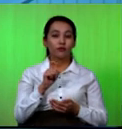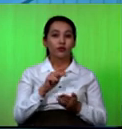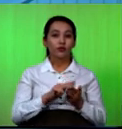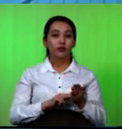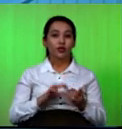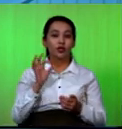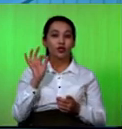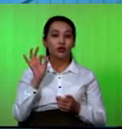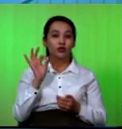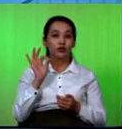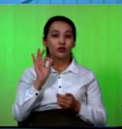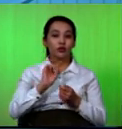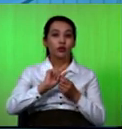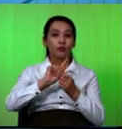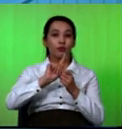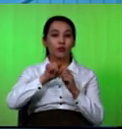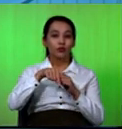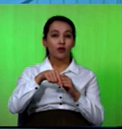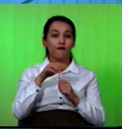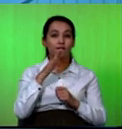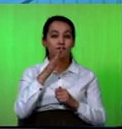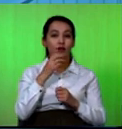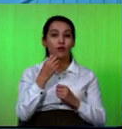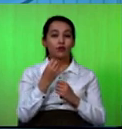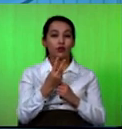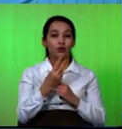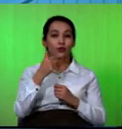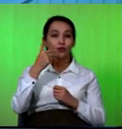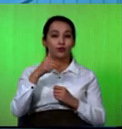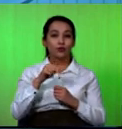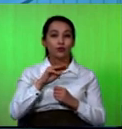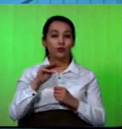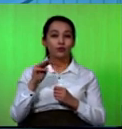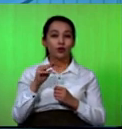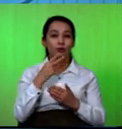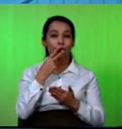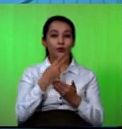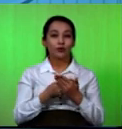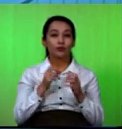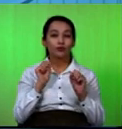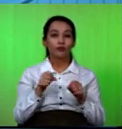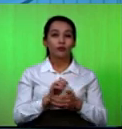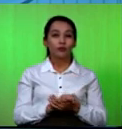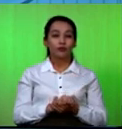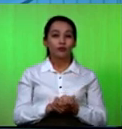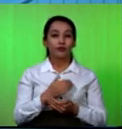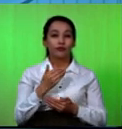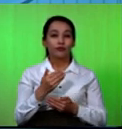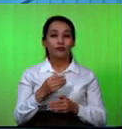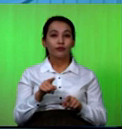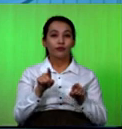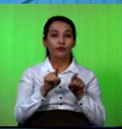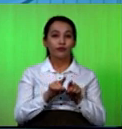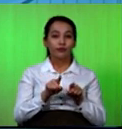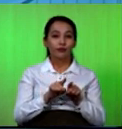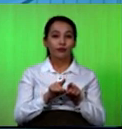180 gradusga burilsa esa, vaqt 12 dan 30 minut o'tganini ko'rsatadi. Siz ham xuddi